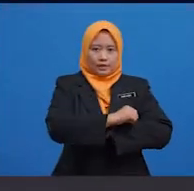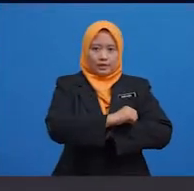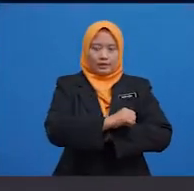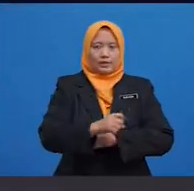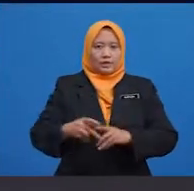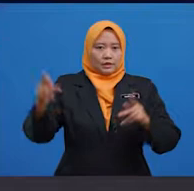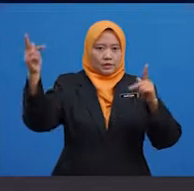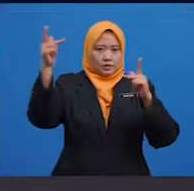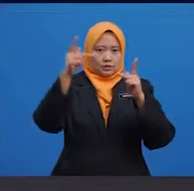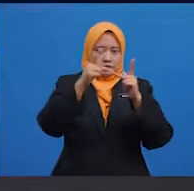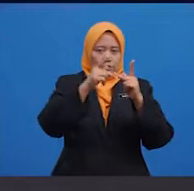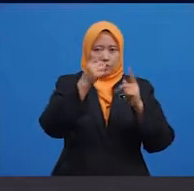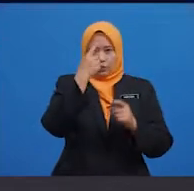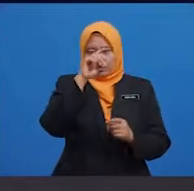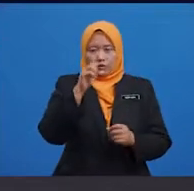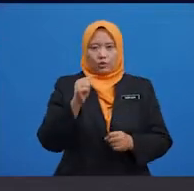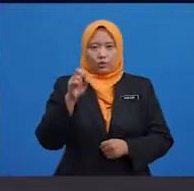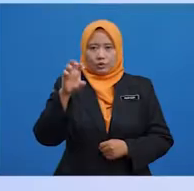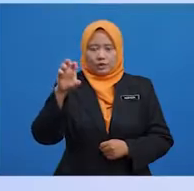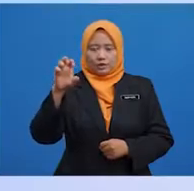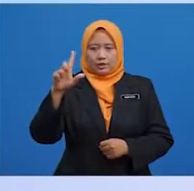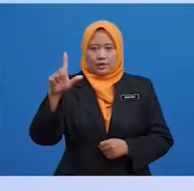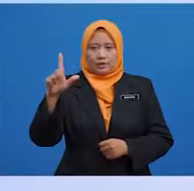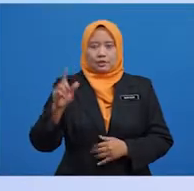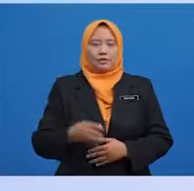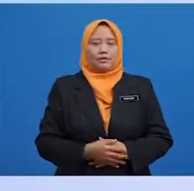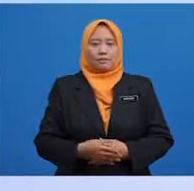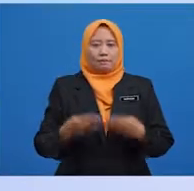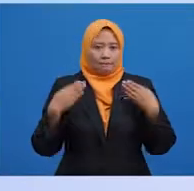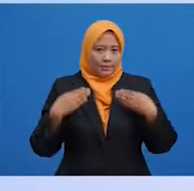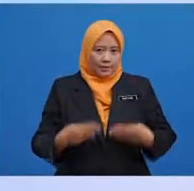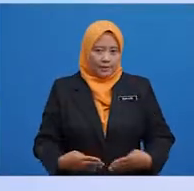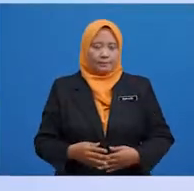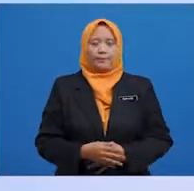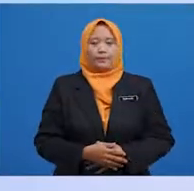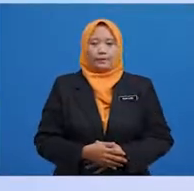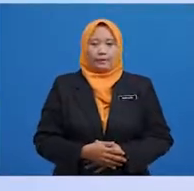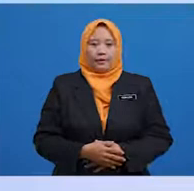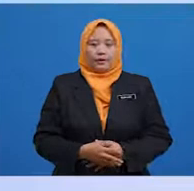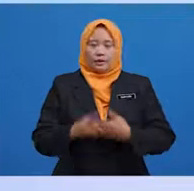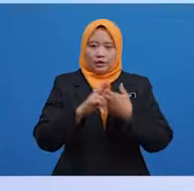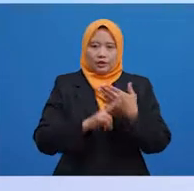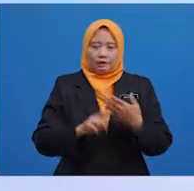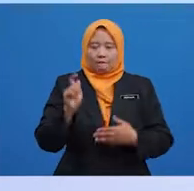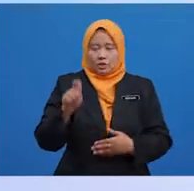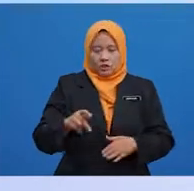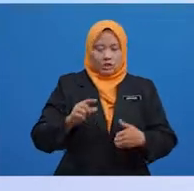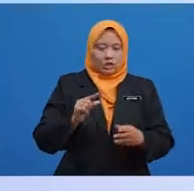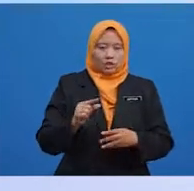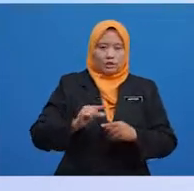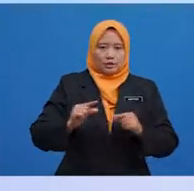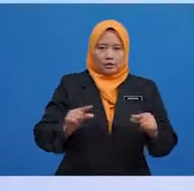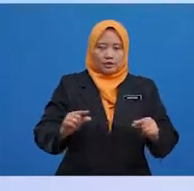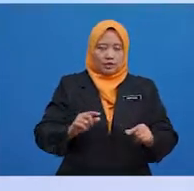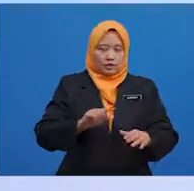badan ataupun homeostasis. Untuk itu, darah perlu bergerak ke seluruh badan.